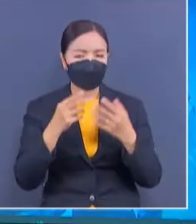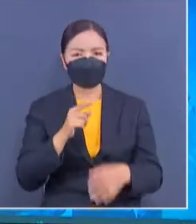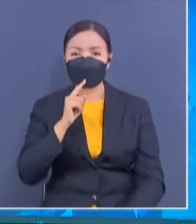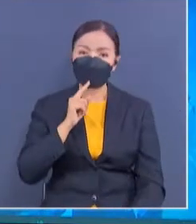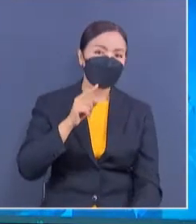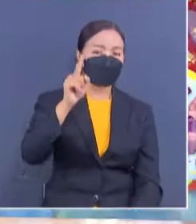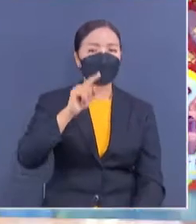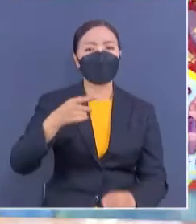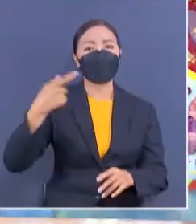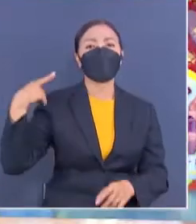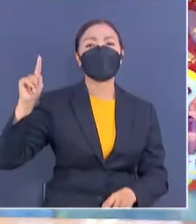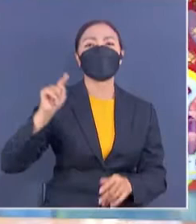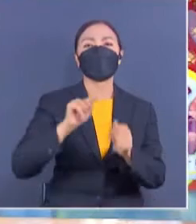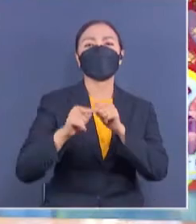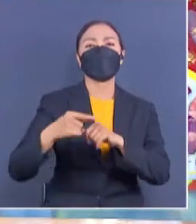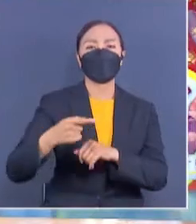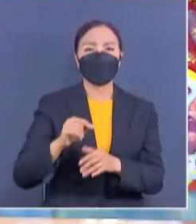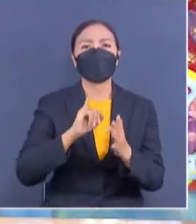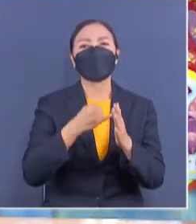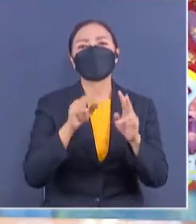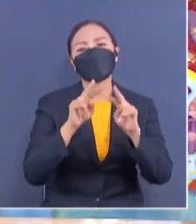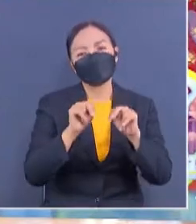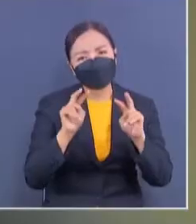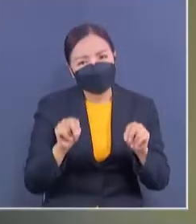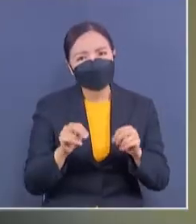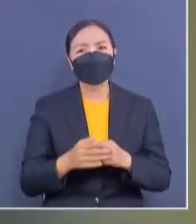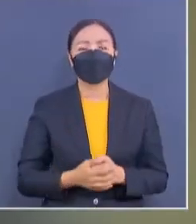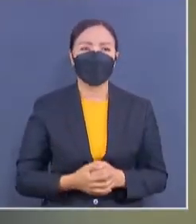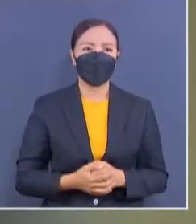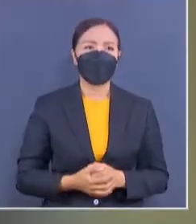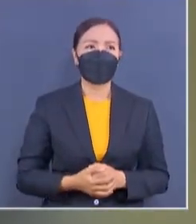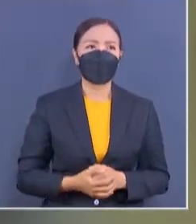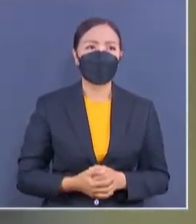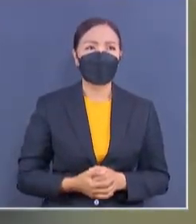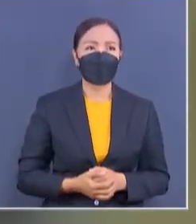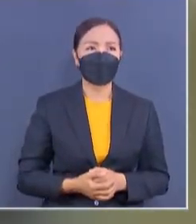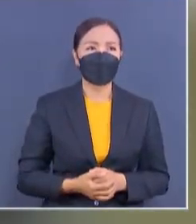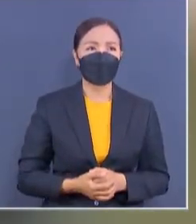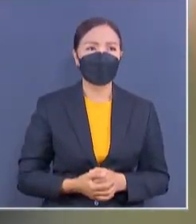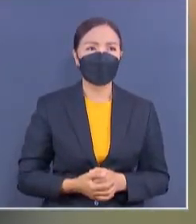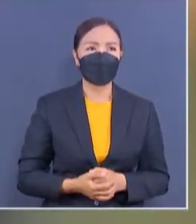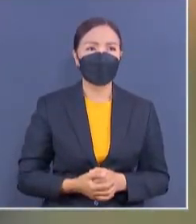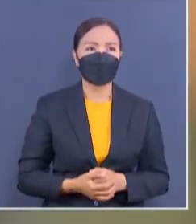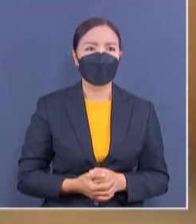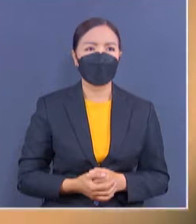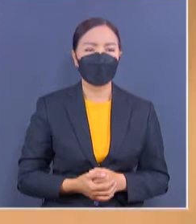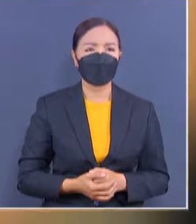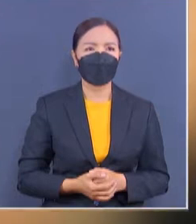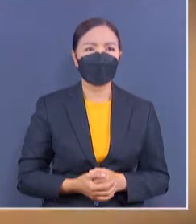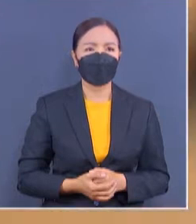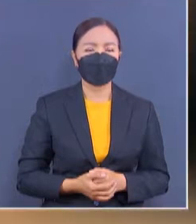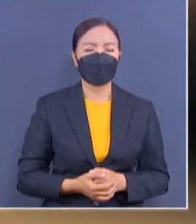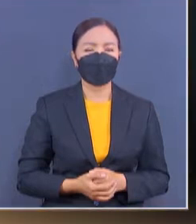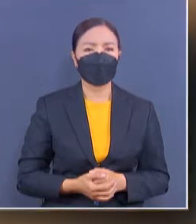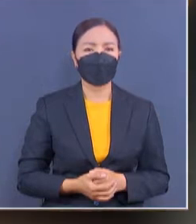จร้านอาหารค่ะในอำเภอบางใหญ่นนทบุรี ผมมาอุดหนุนในร้านค้าในบางใหญ่เพราะอยากให้